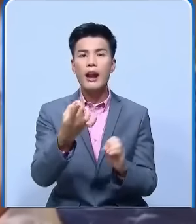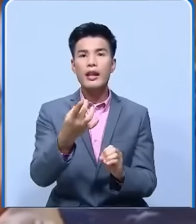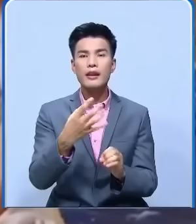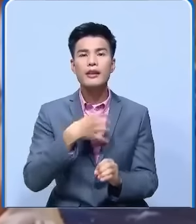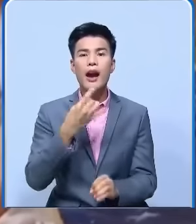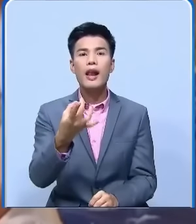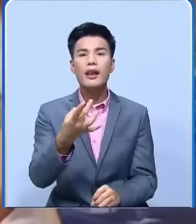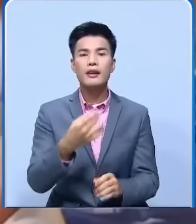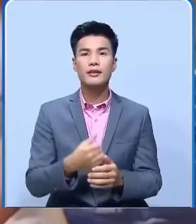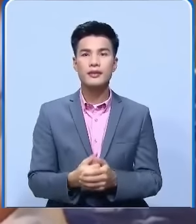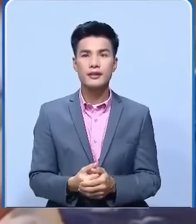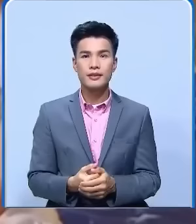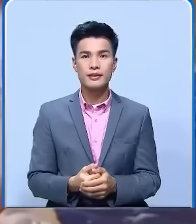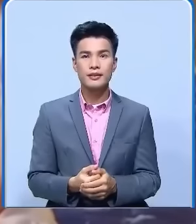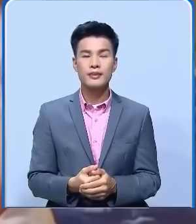อะไร